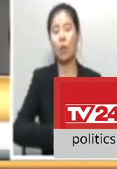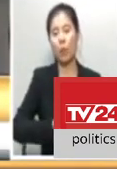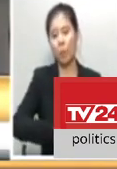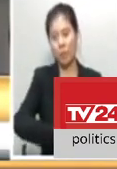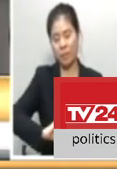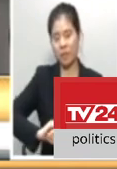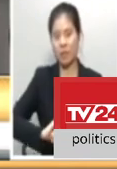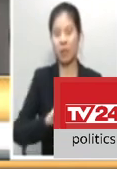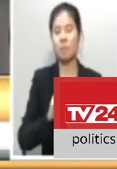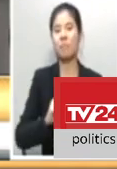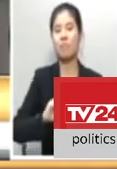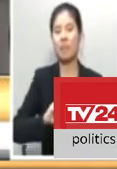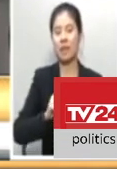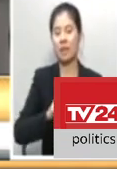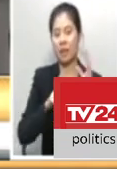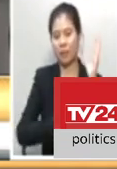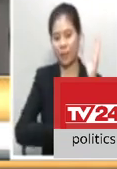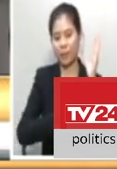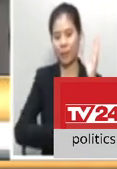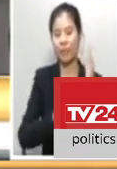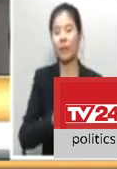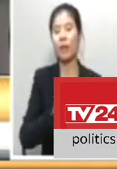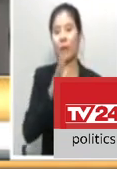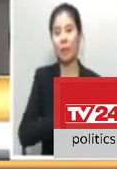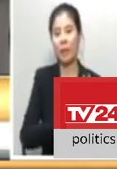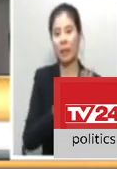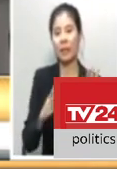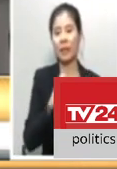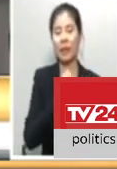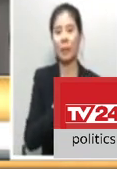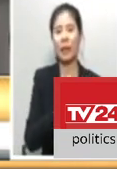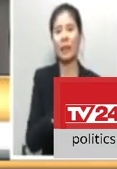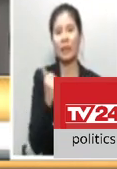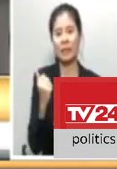นภาคใต้โดยที่ไม่รวมแผนงานอื่นตัวเลขของปี